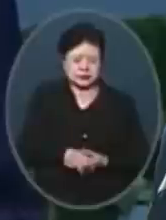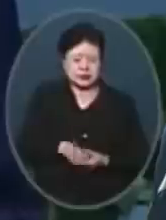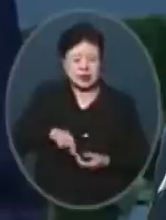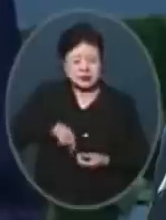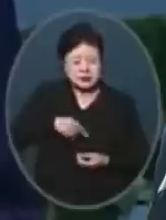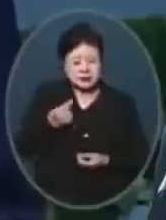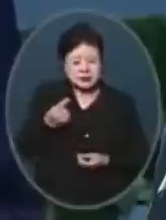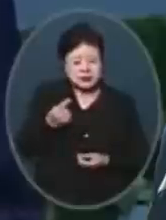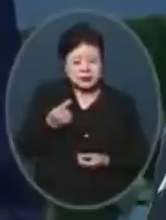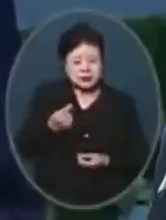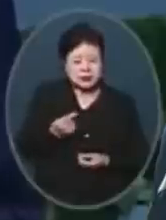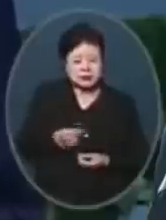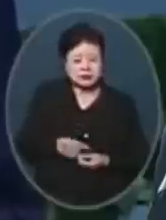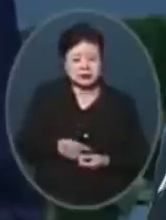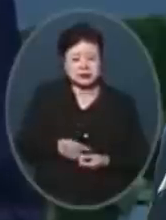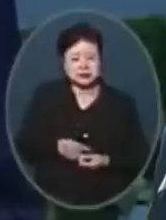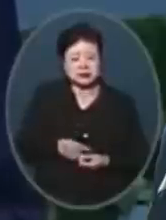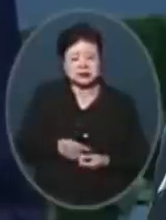자기들 스스로